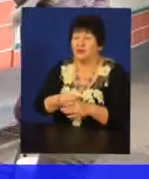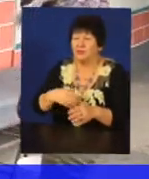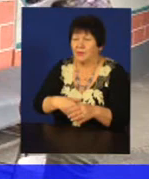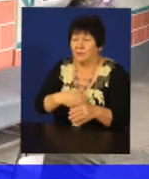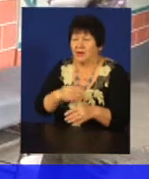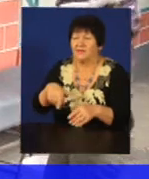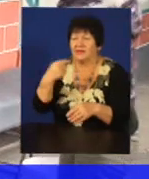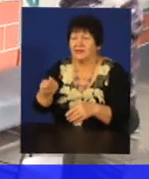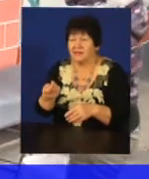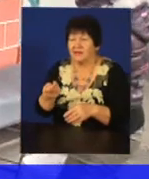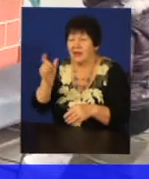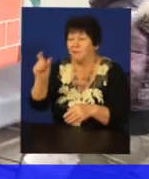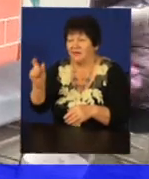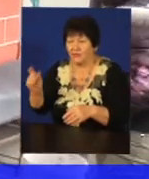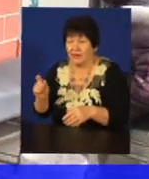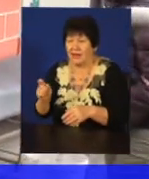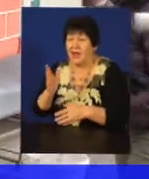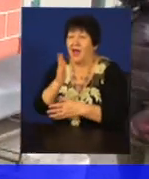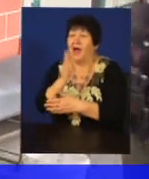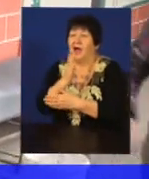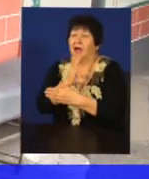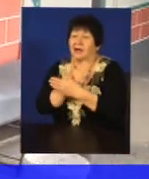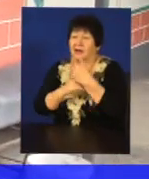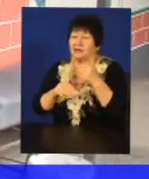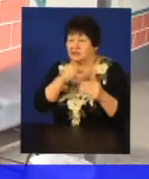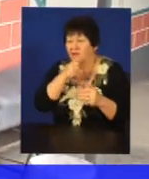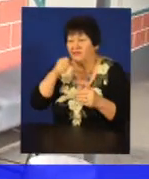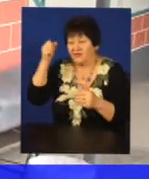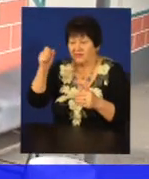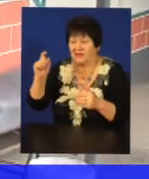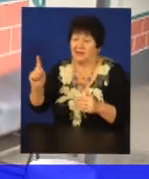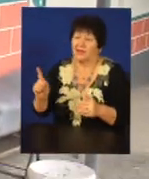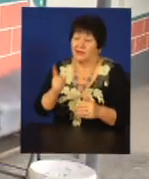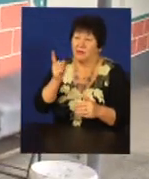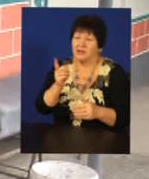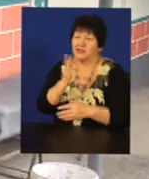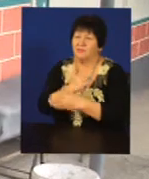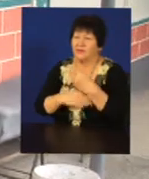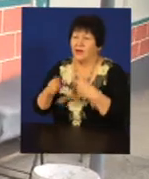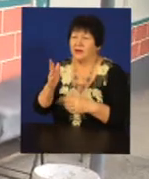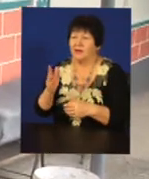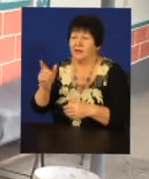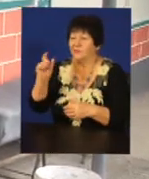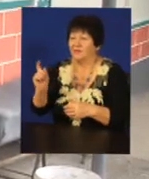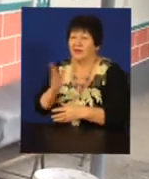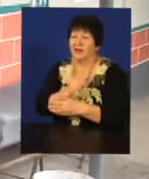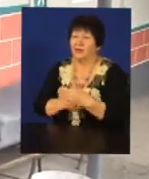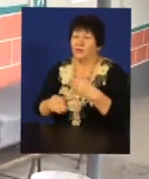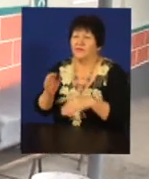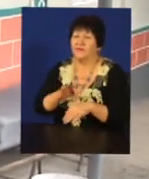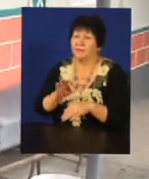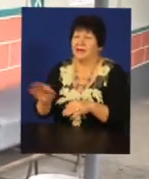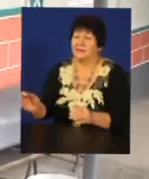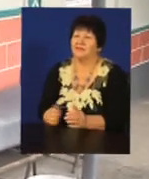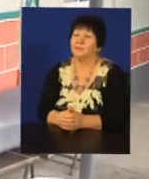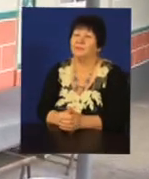la persoanele cu dizabilități care au vârsta înaintată și la persoane singuratice. Sau dormi, este te odihnești,